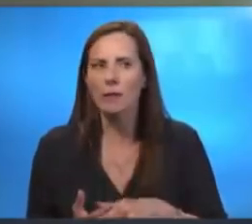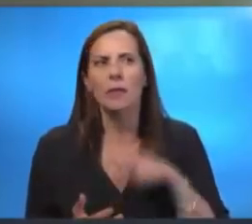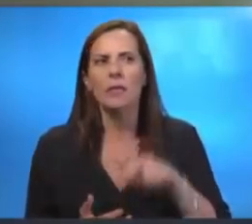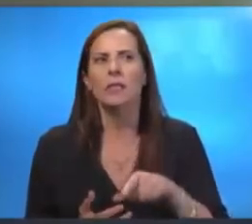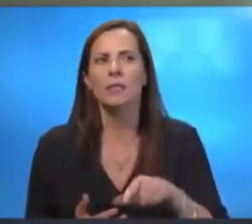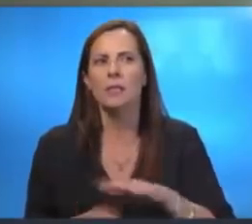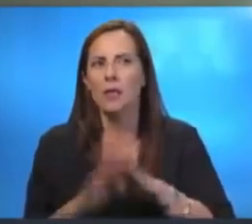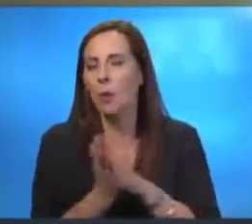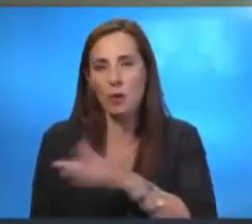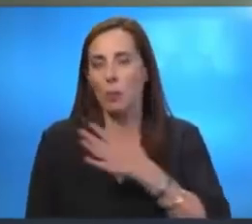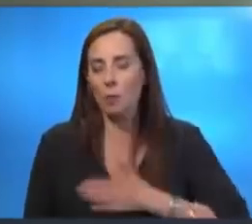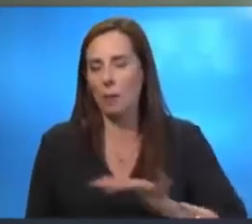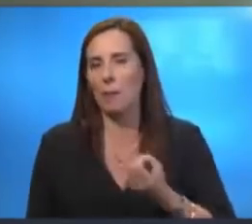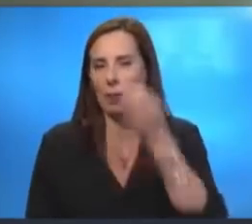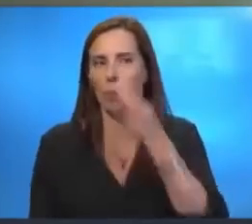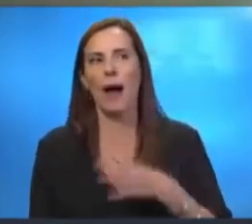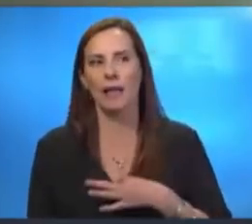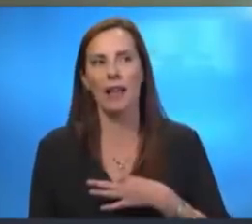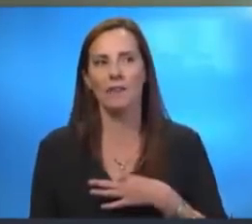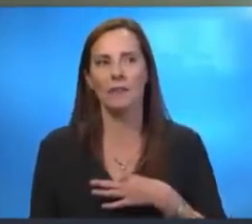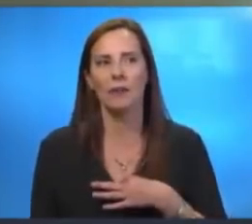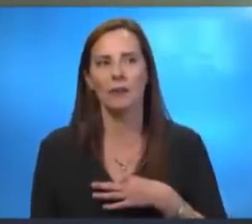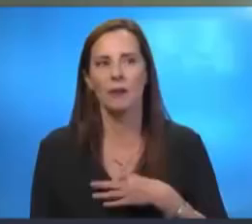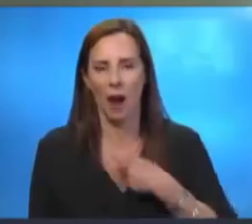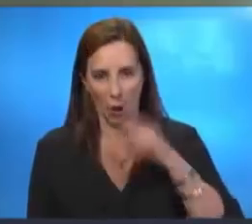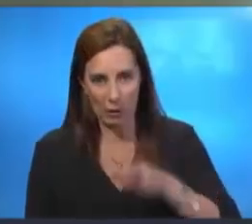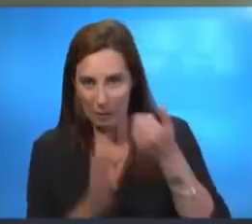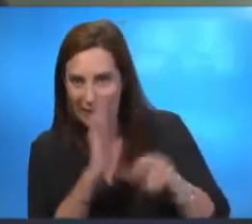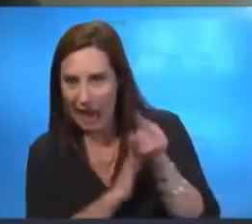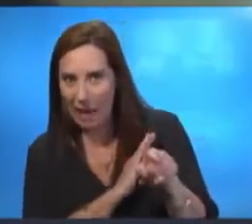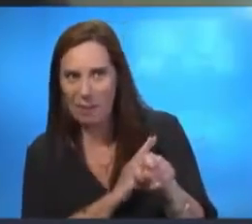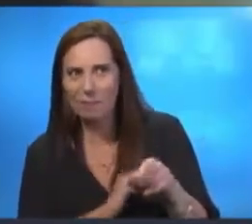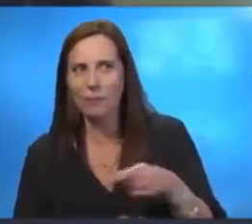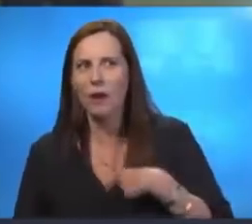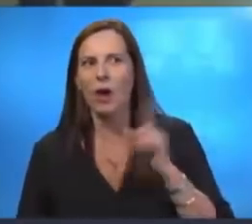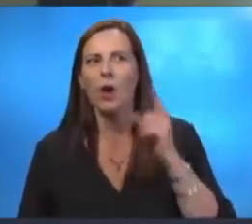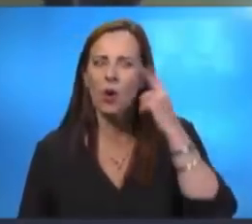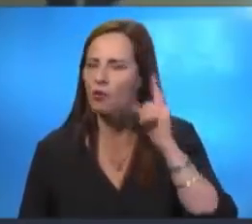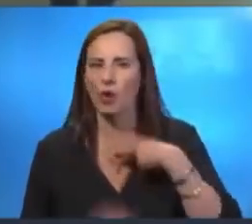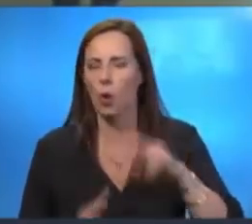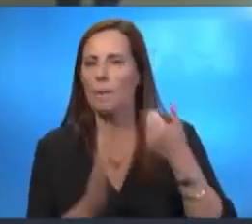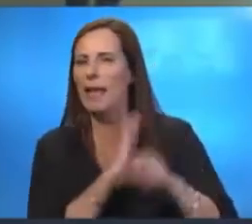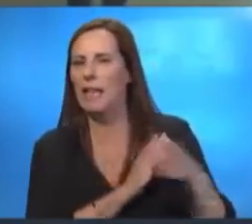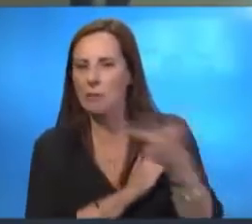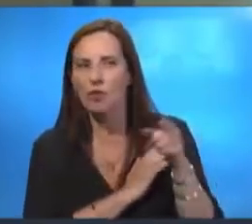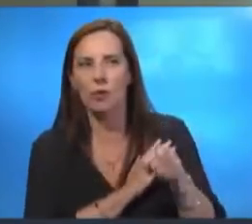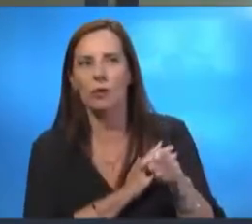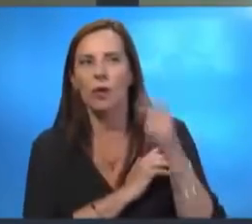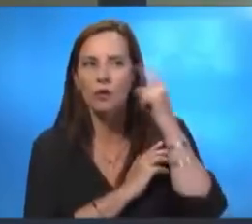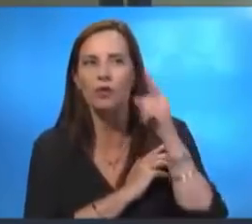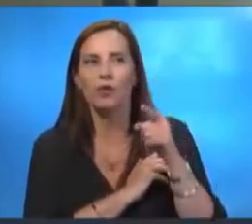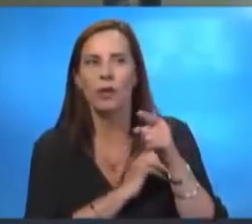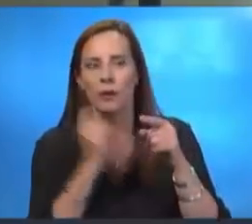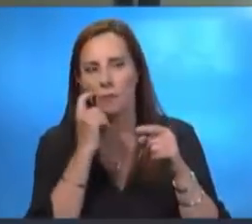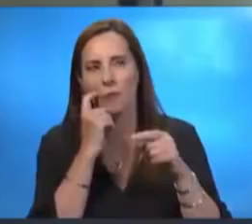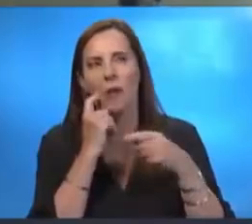also exactly what they want. But I think... Should we ignore them? I don't think we have a luxury to ignore. I mean, sunlight is the best disinfectant, and